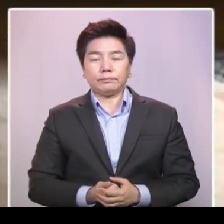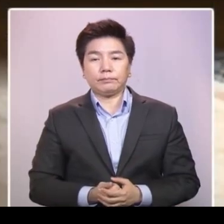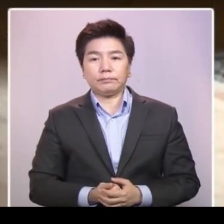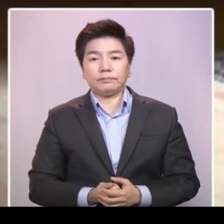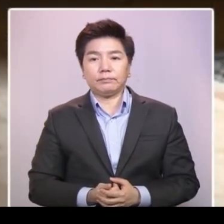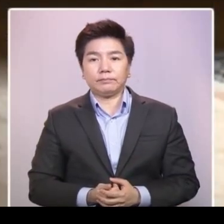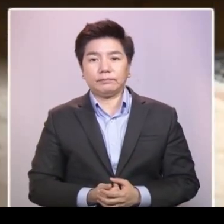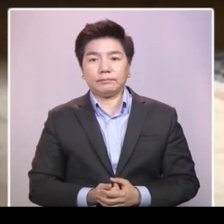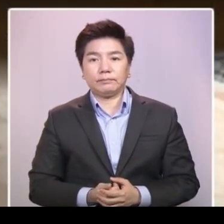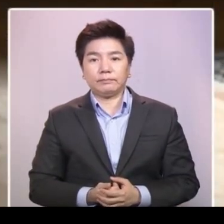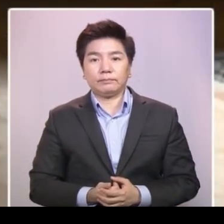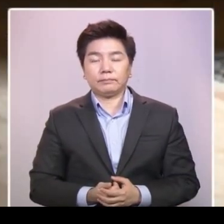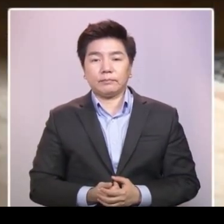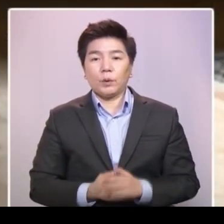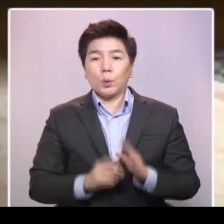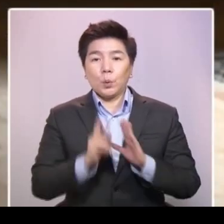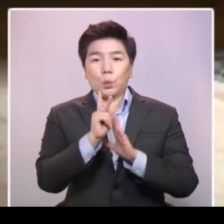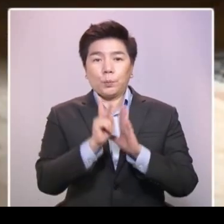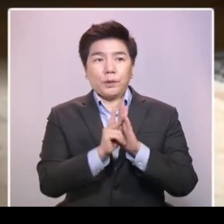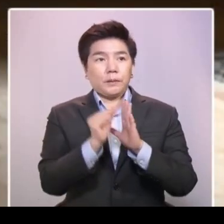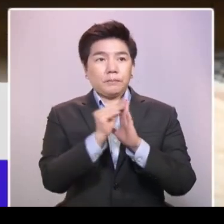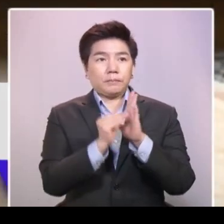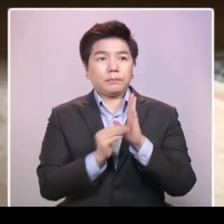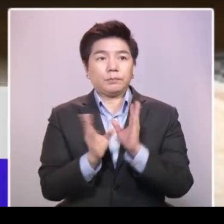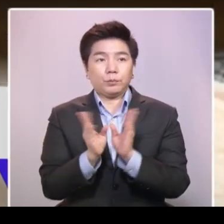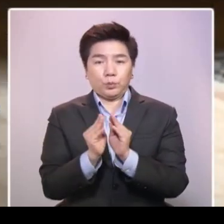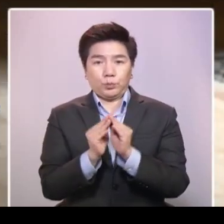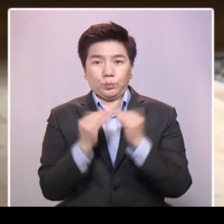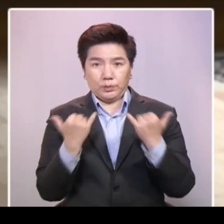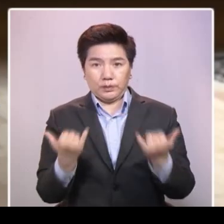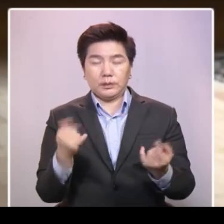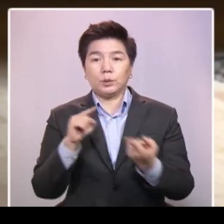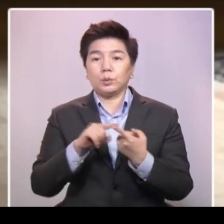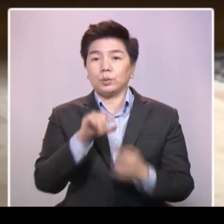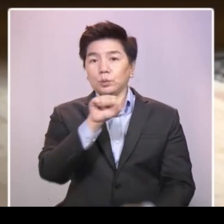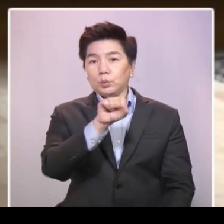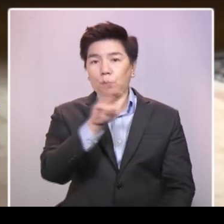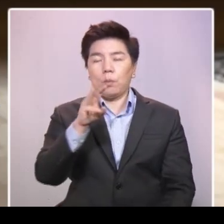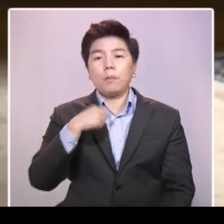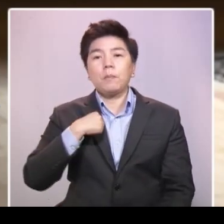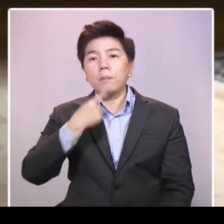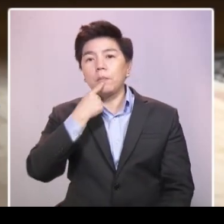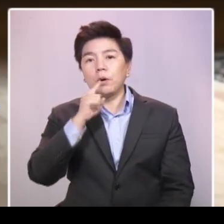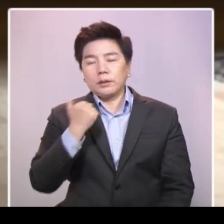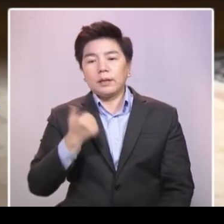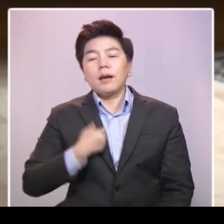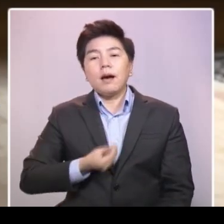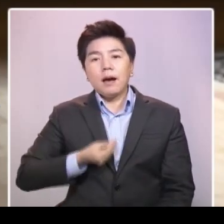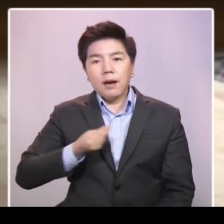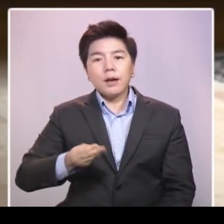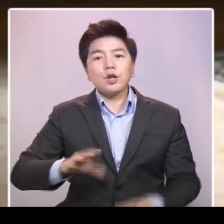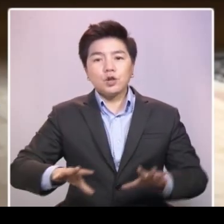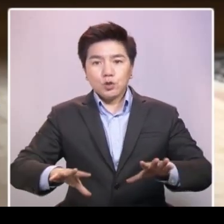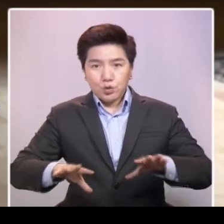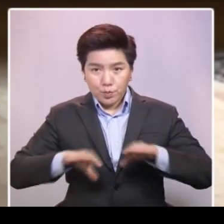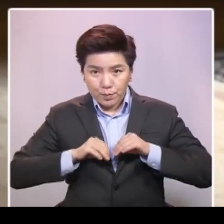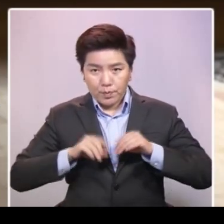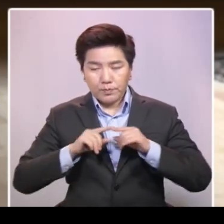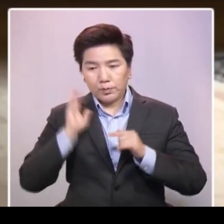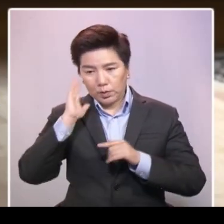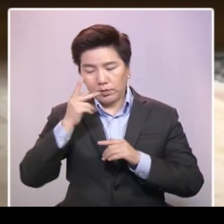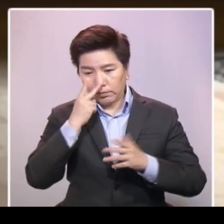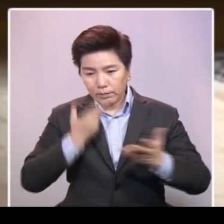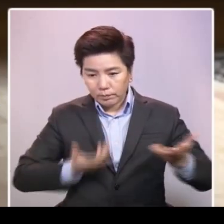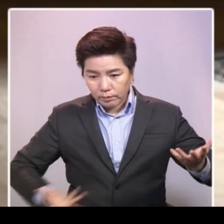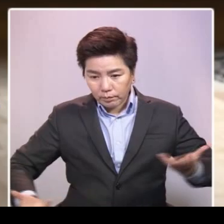ค่ะค่ะสำหรับร่างข้อบังคับการประชุมนั้นในที่ประชุมวุฒิสภามีแนวโน้มว่าจะให้มีการรับหลักการแล้วก็มี